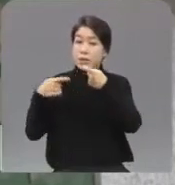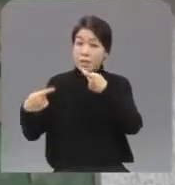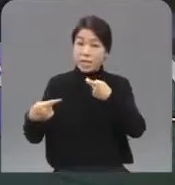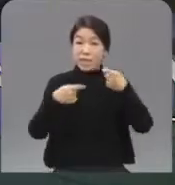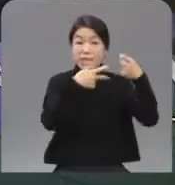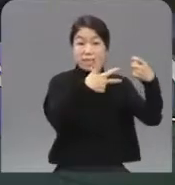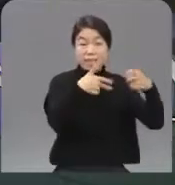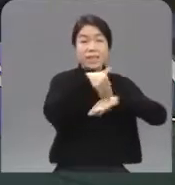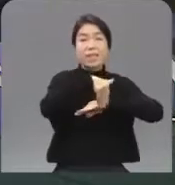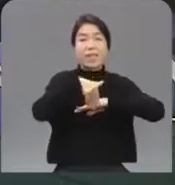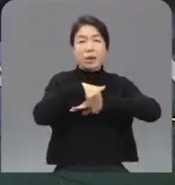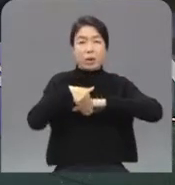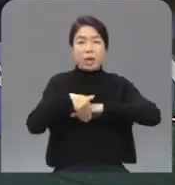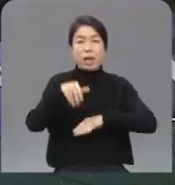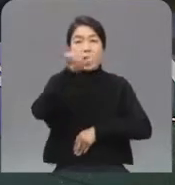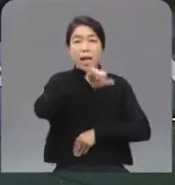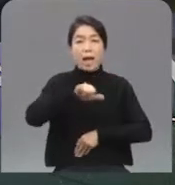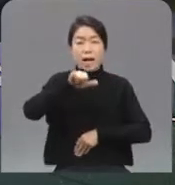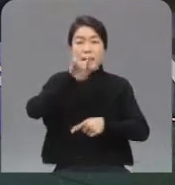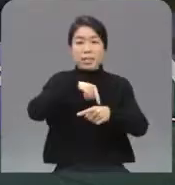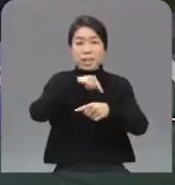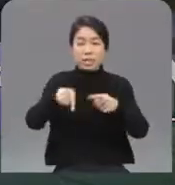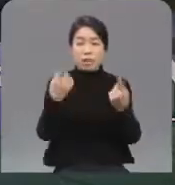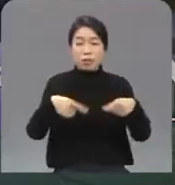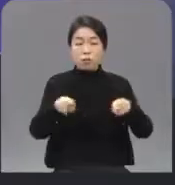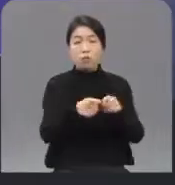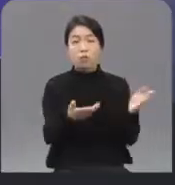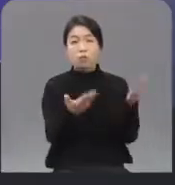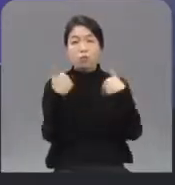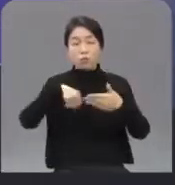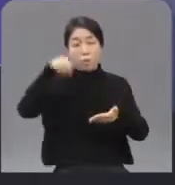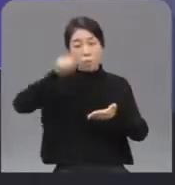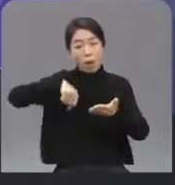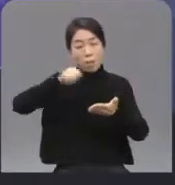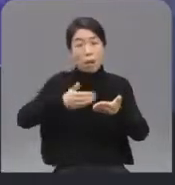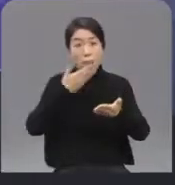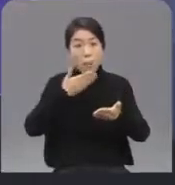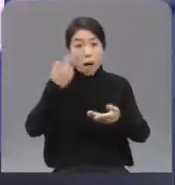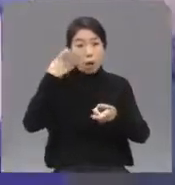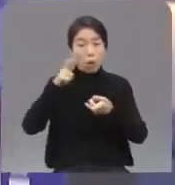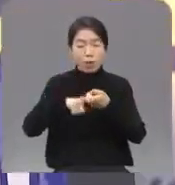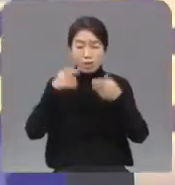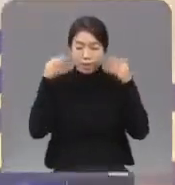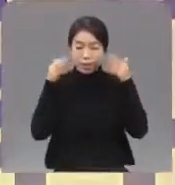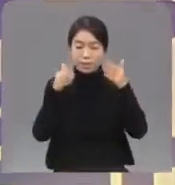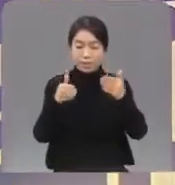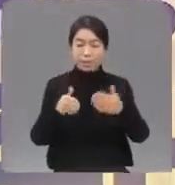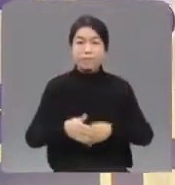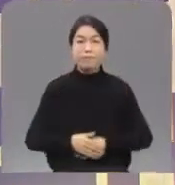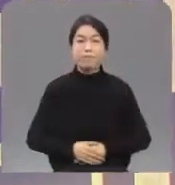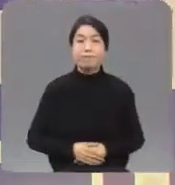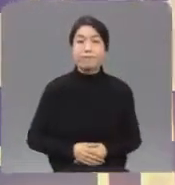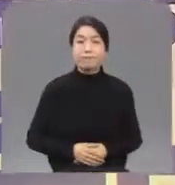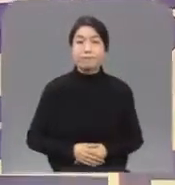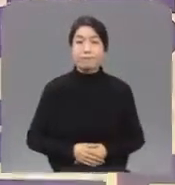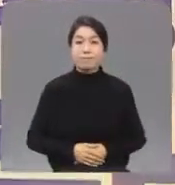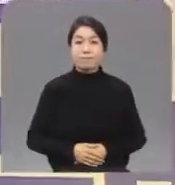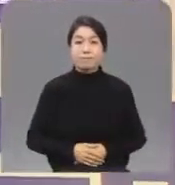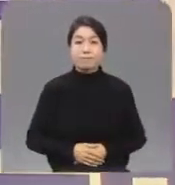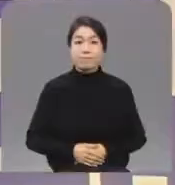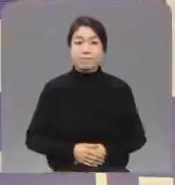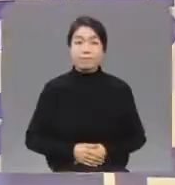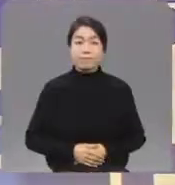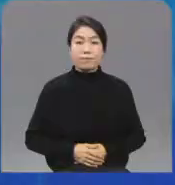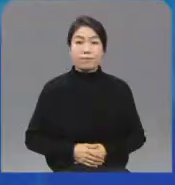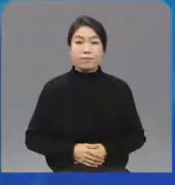예정된 가운데 아시안게임 공동 유치한 통과 여부에 관심이 쏠리고 있습니다 KBS 뉴스 김예린입니다